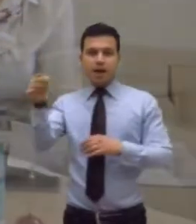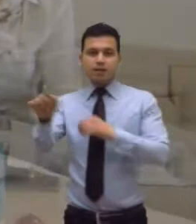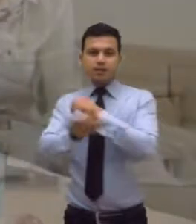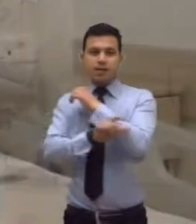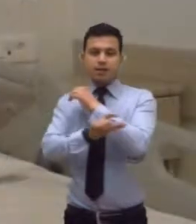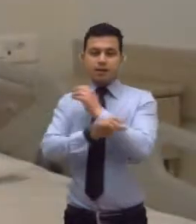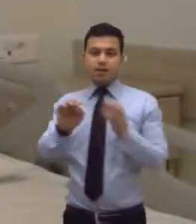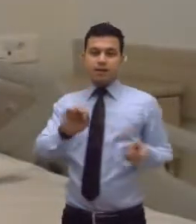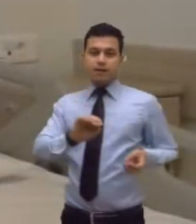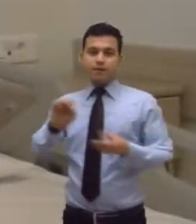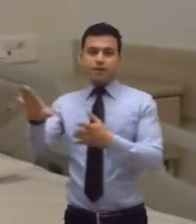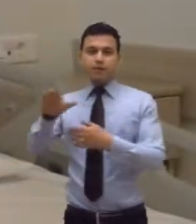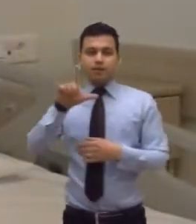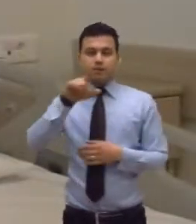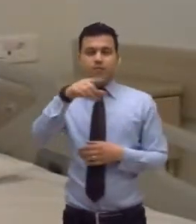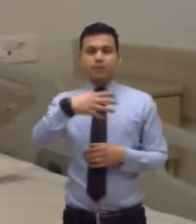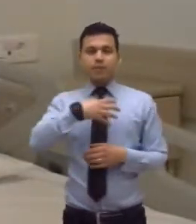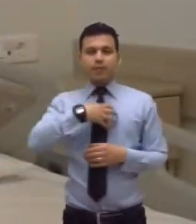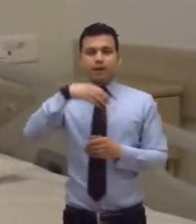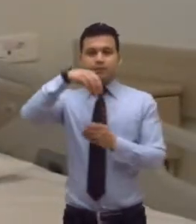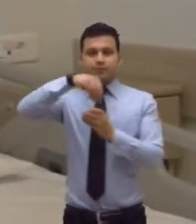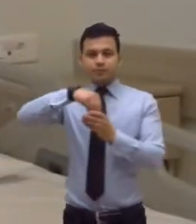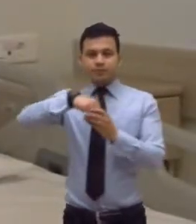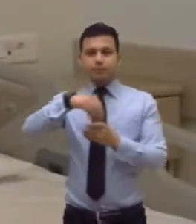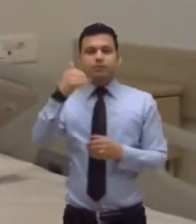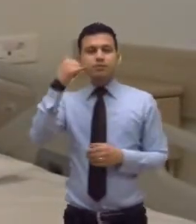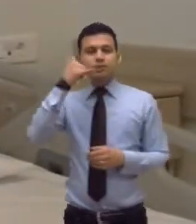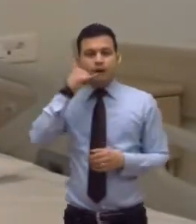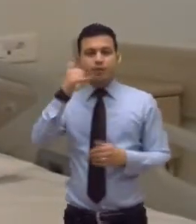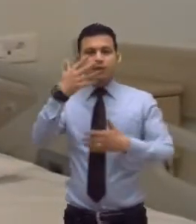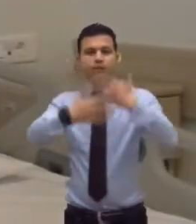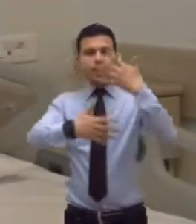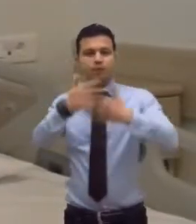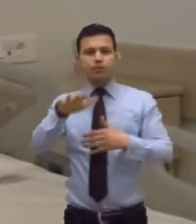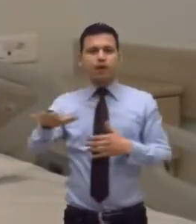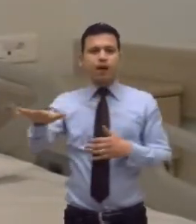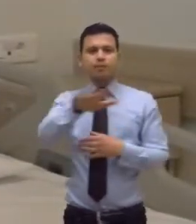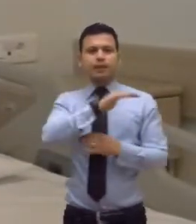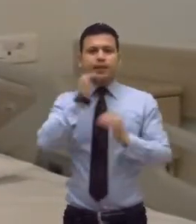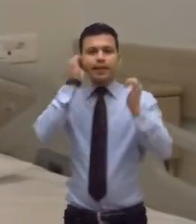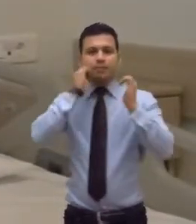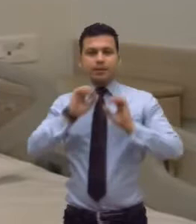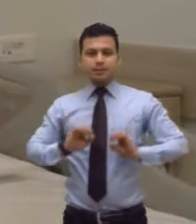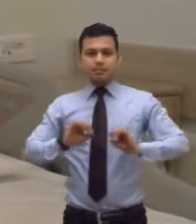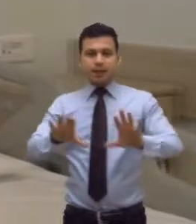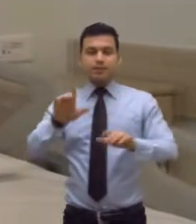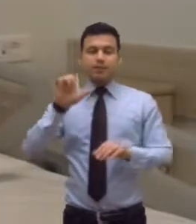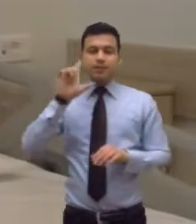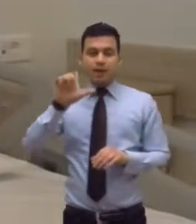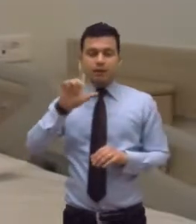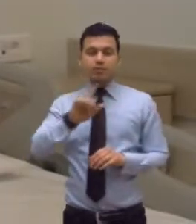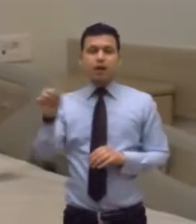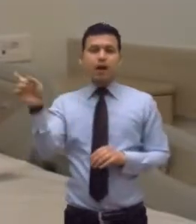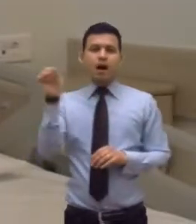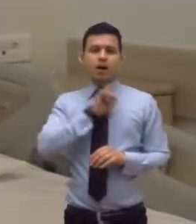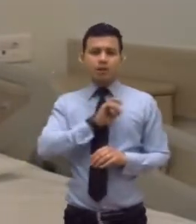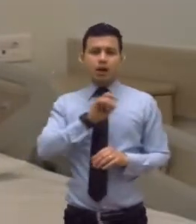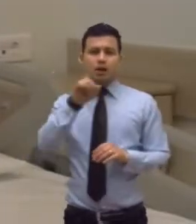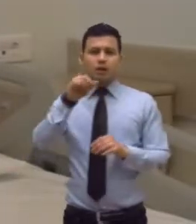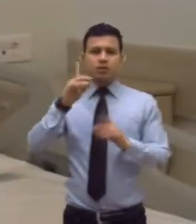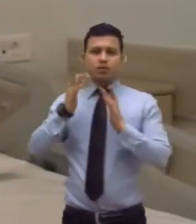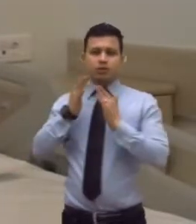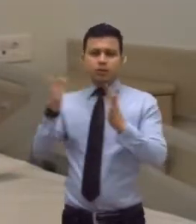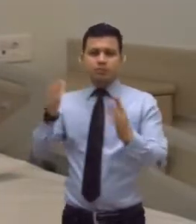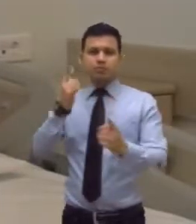ediniz. Hastaneye ait eşya ve malzemelerin düzenli ve temiz kullanılması gerekmektedir. Kusurlu kullanım